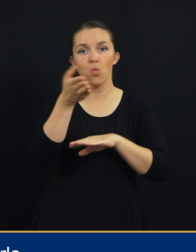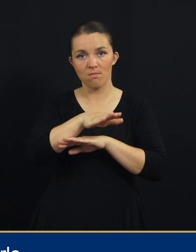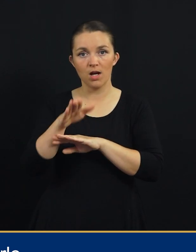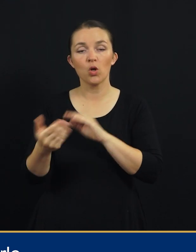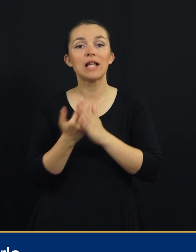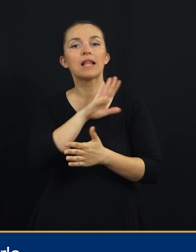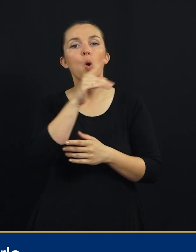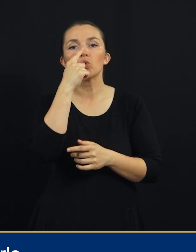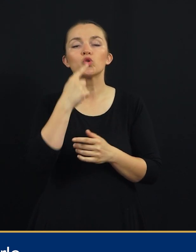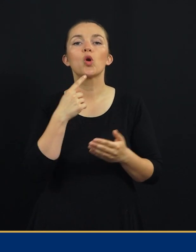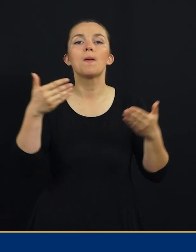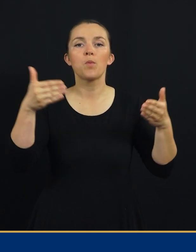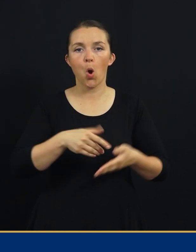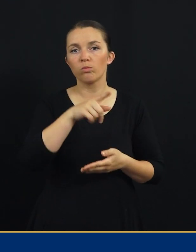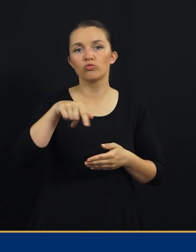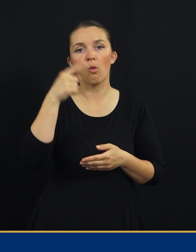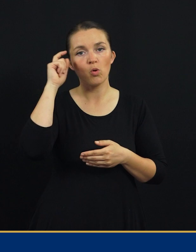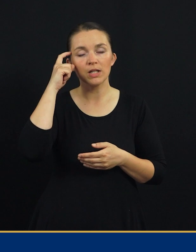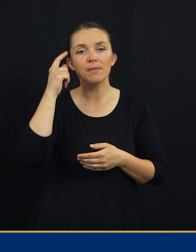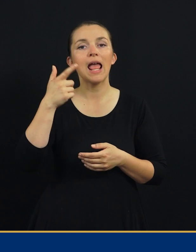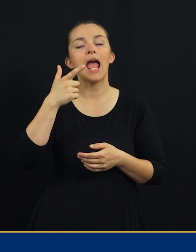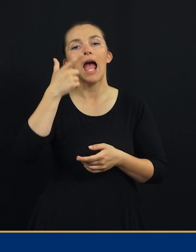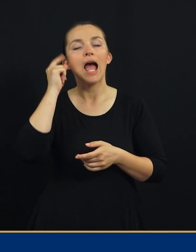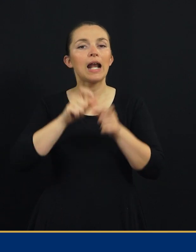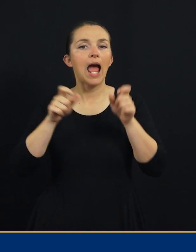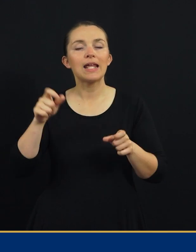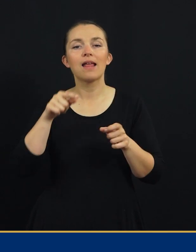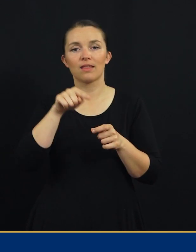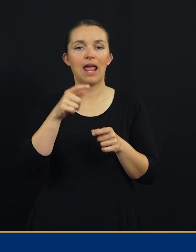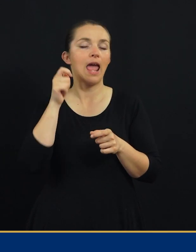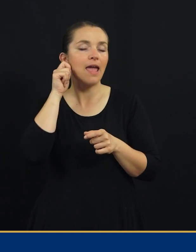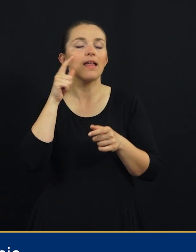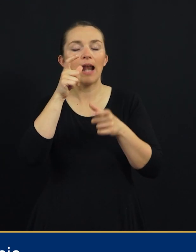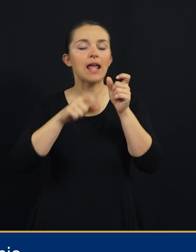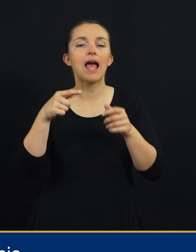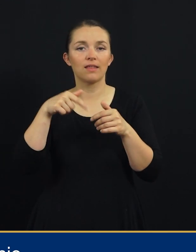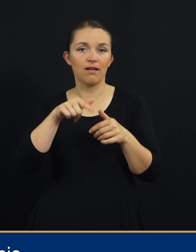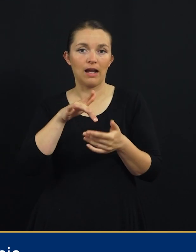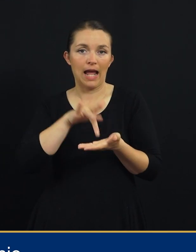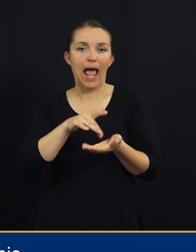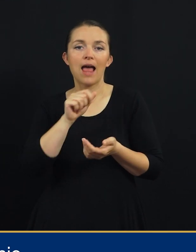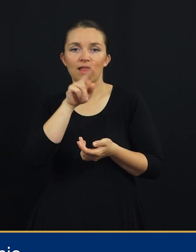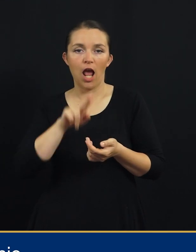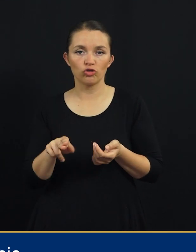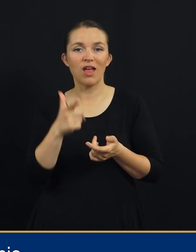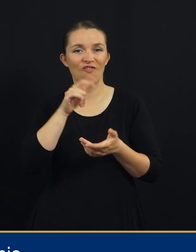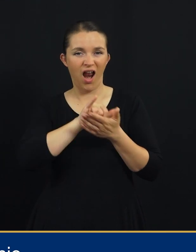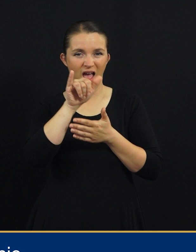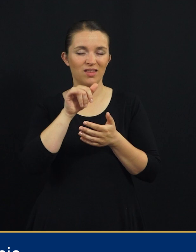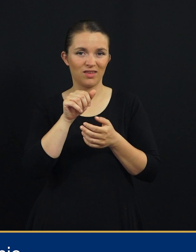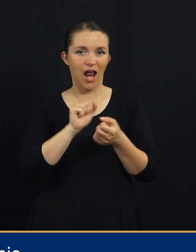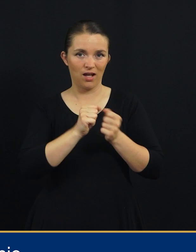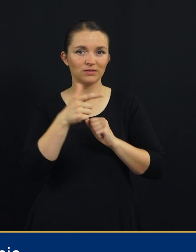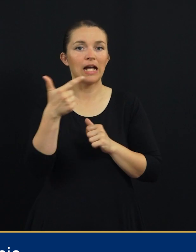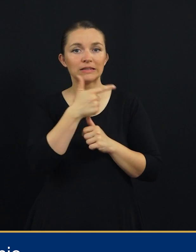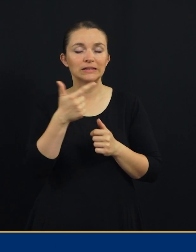za njihov dostojni pokop so poskrbeli krajanke in krajani Andraža. 2 letalca sta strmoglavljenje in